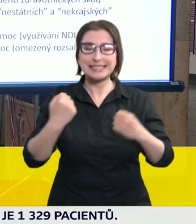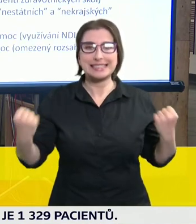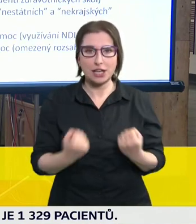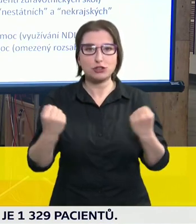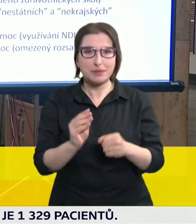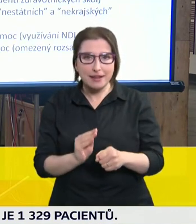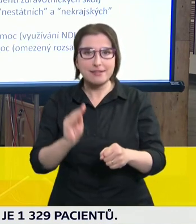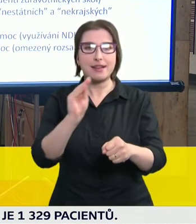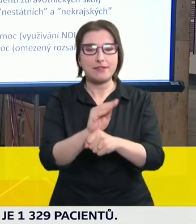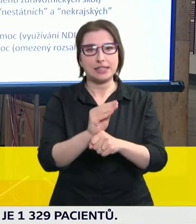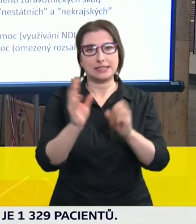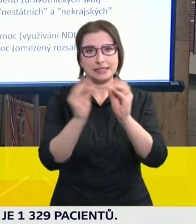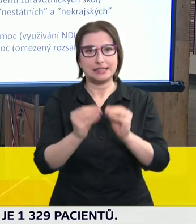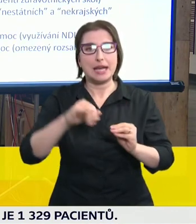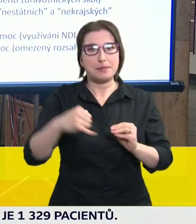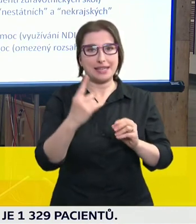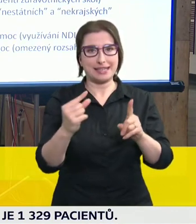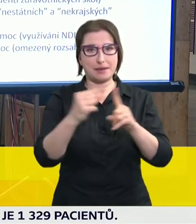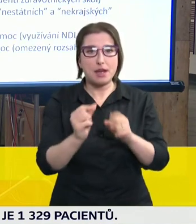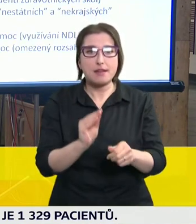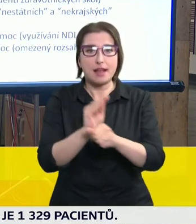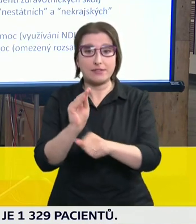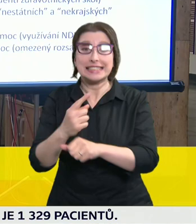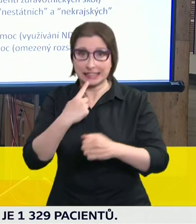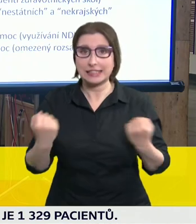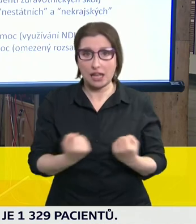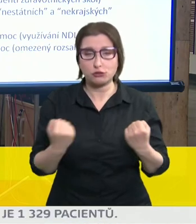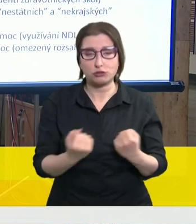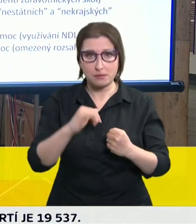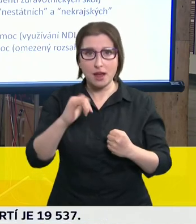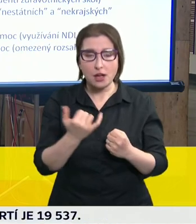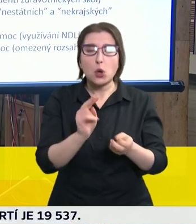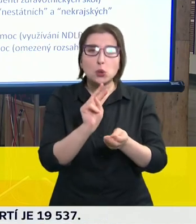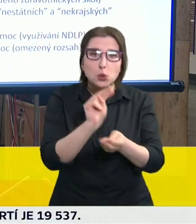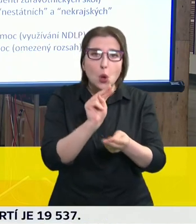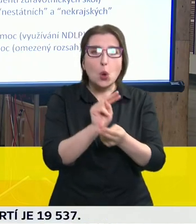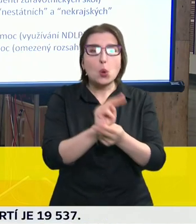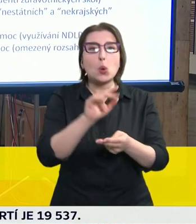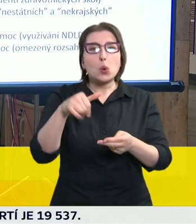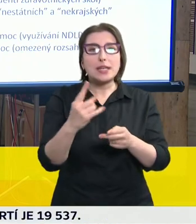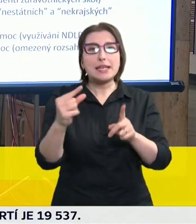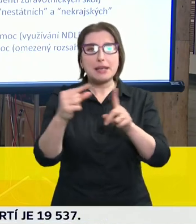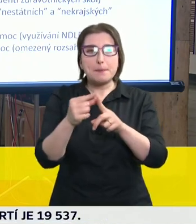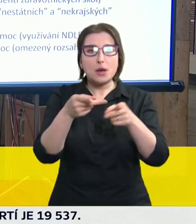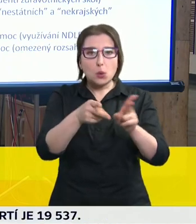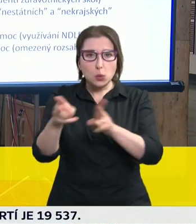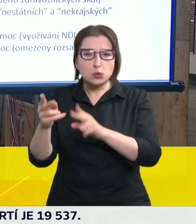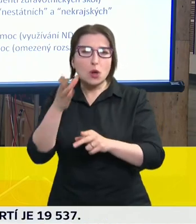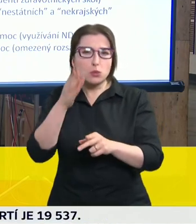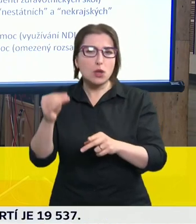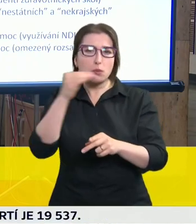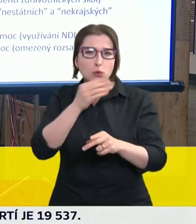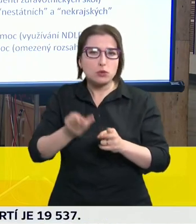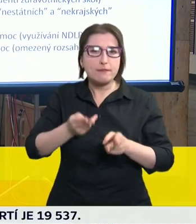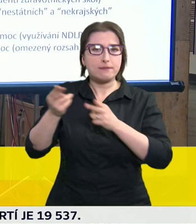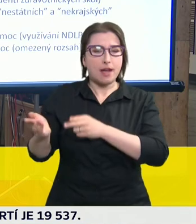zejména systému lůžek intenzivní péče. Je to jednak mírné navyšování lůžek intenzivní péče a bude o tom mluvit kolega Vymazal, kdy zejména